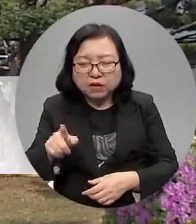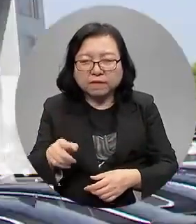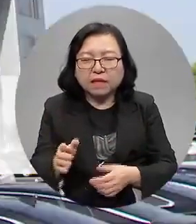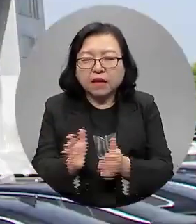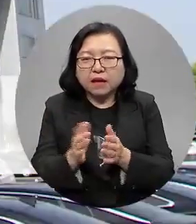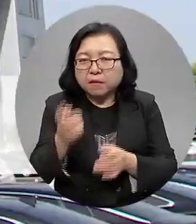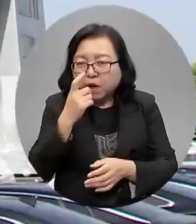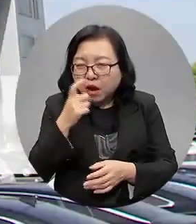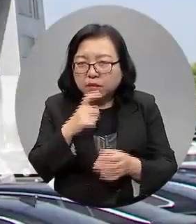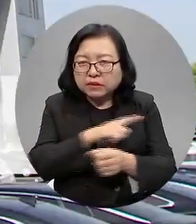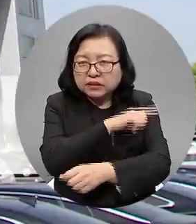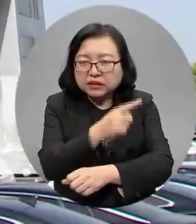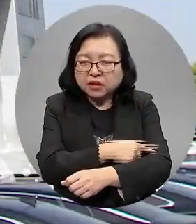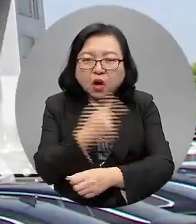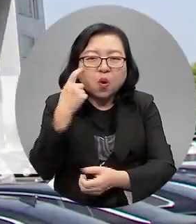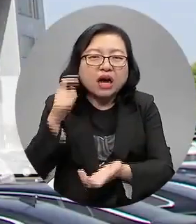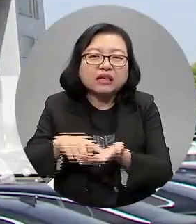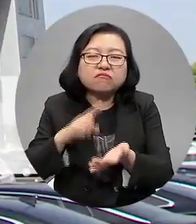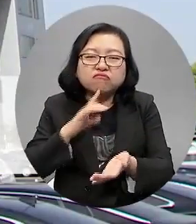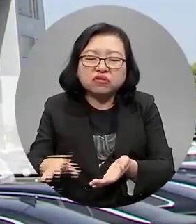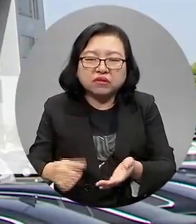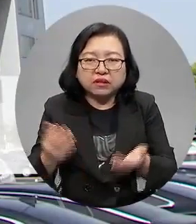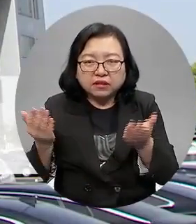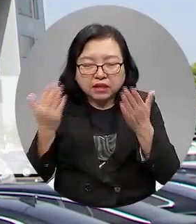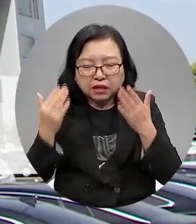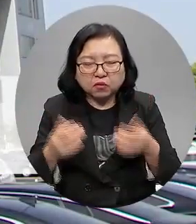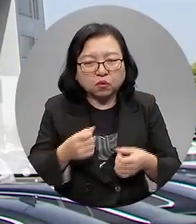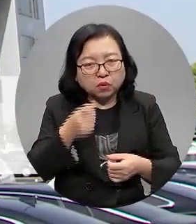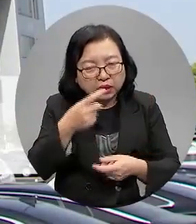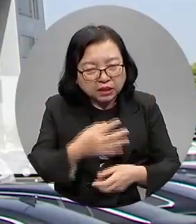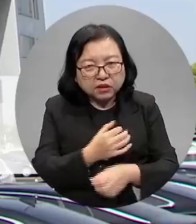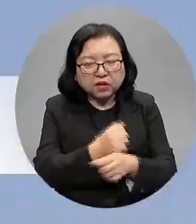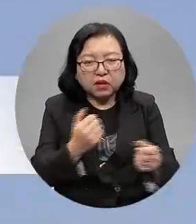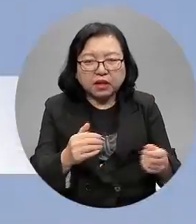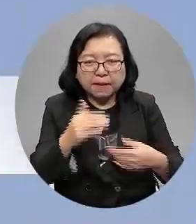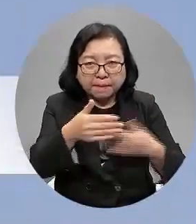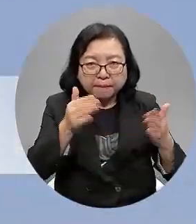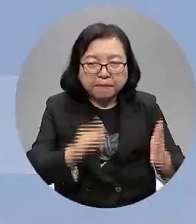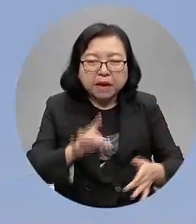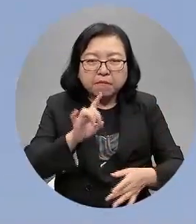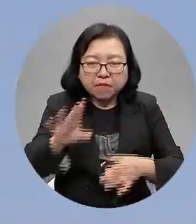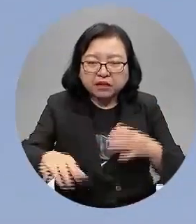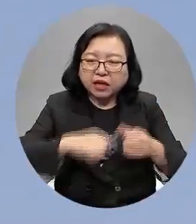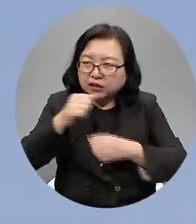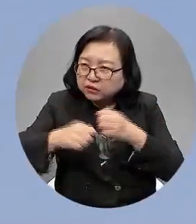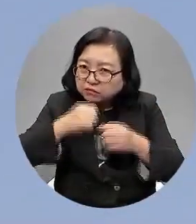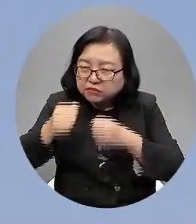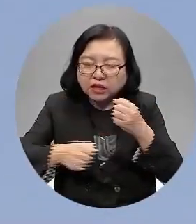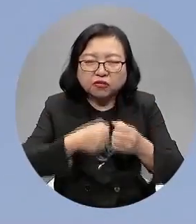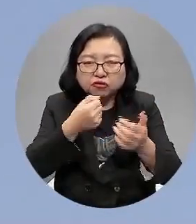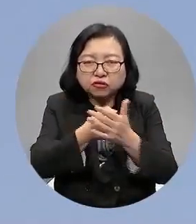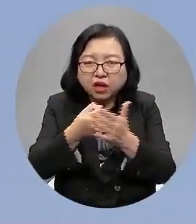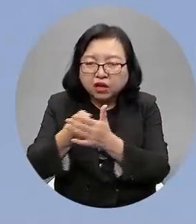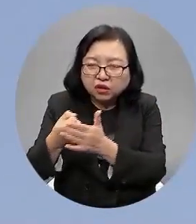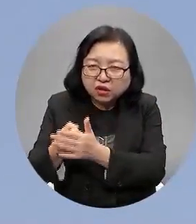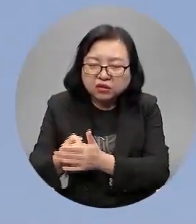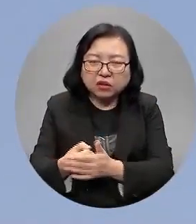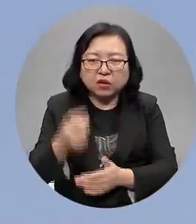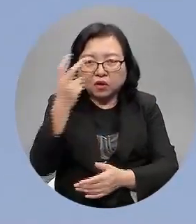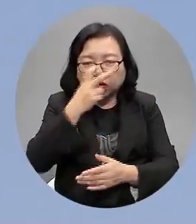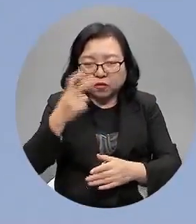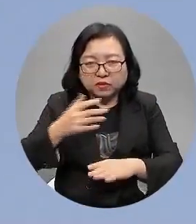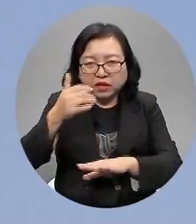확인하기 위한 것으로 학교 학년 학급별로 일정을 선택하고 검사 결과도 개별 통지 대